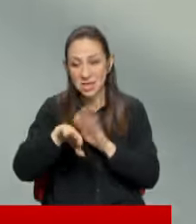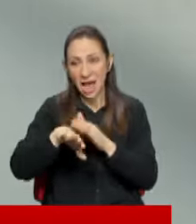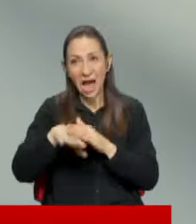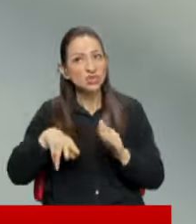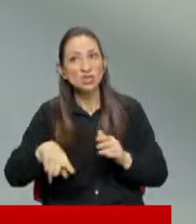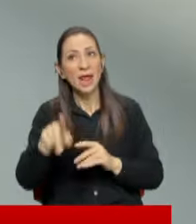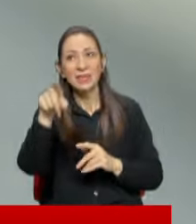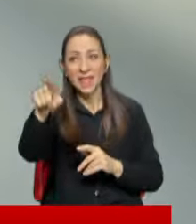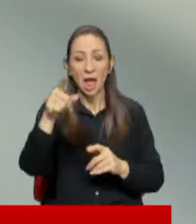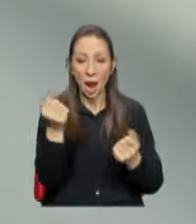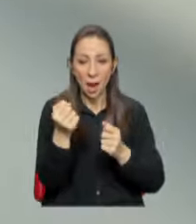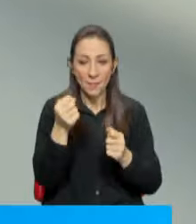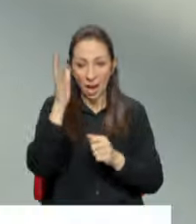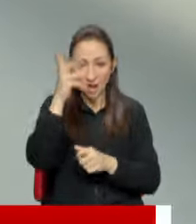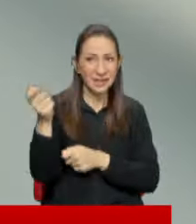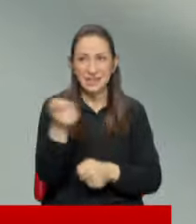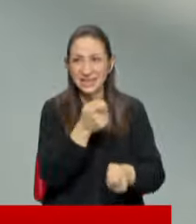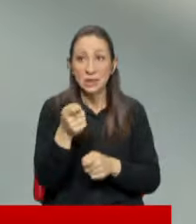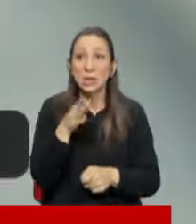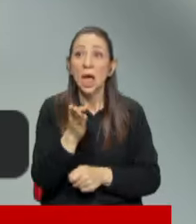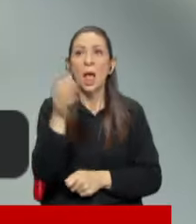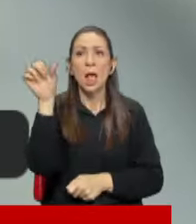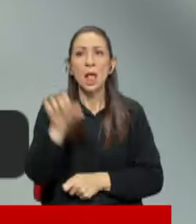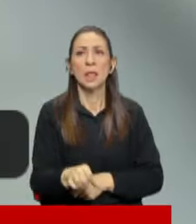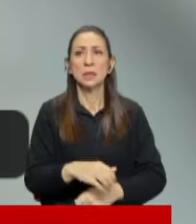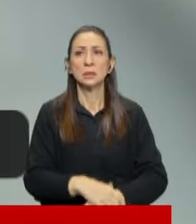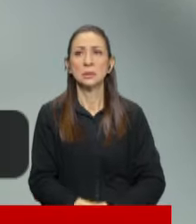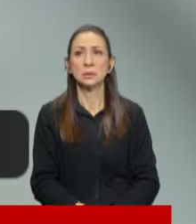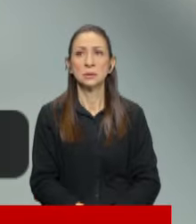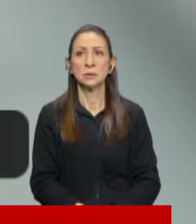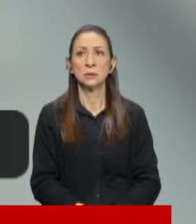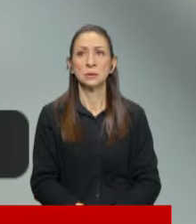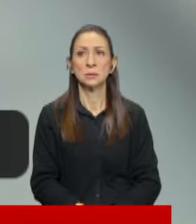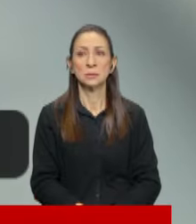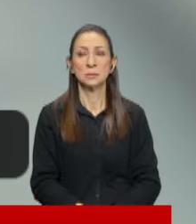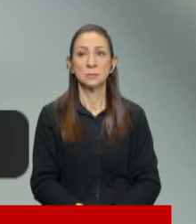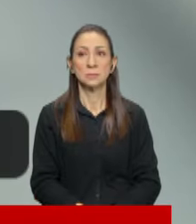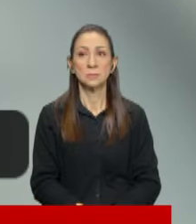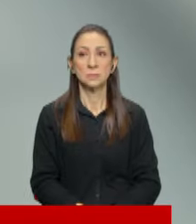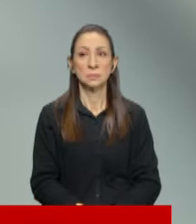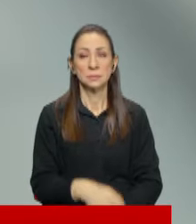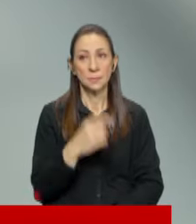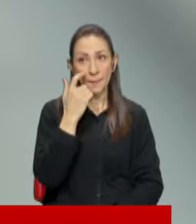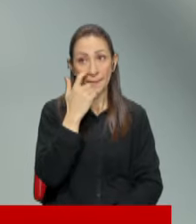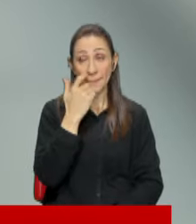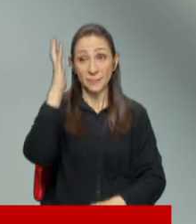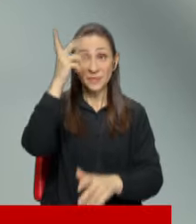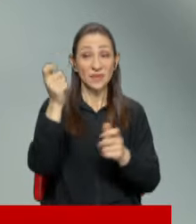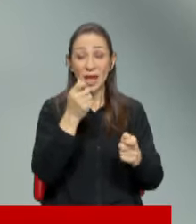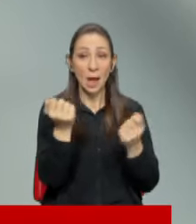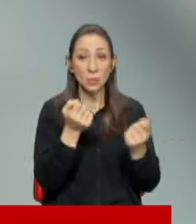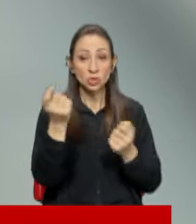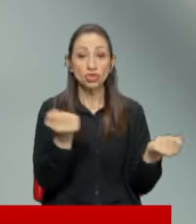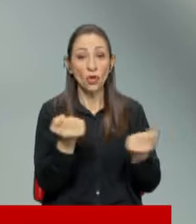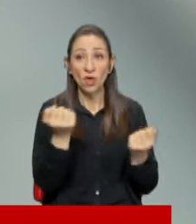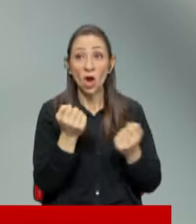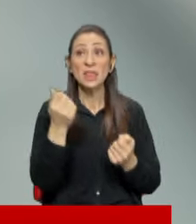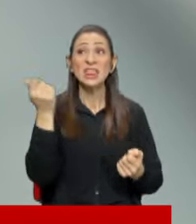şeridindeydi. İtfaiye aracı uzun süre ilerleyemedi. Sola geçin, sağ şeridi boşaltın emniyet şeridini. İtfaiye aracını kullanan